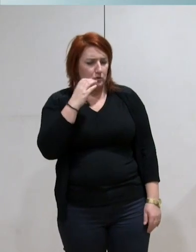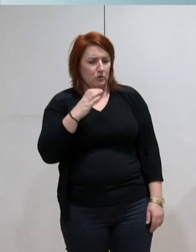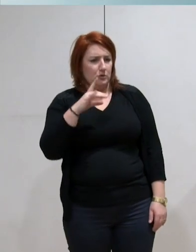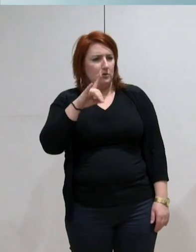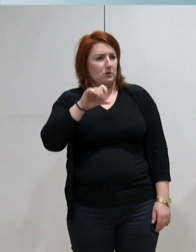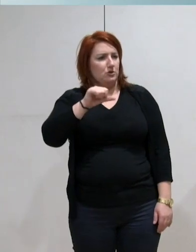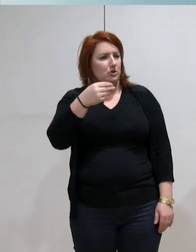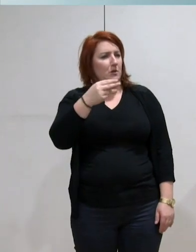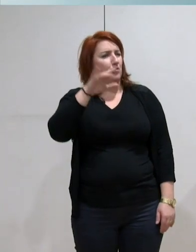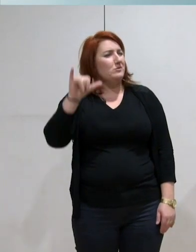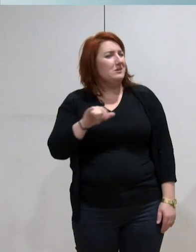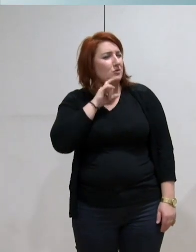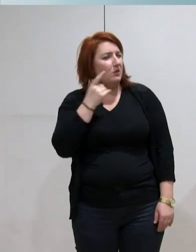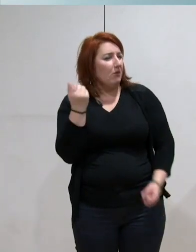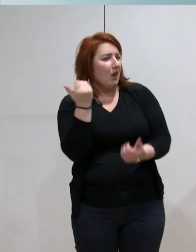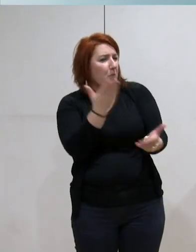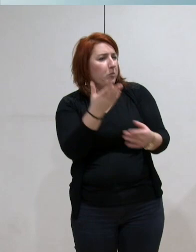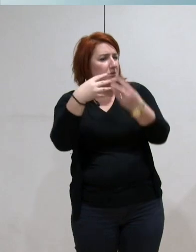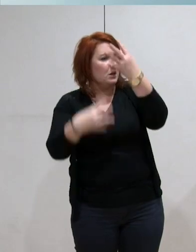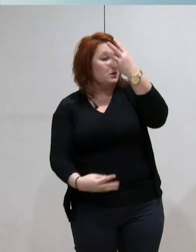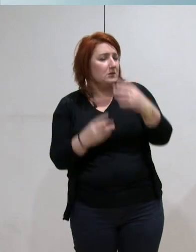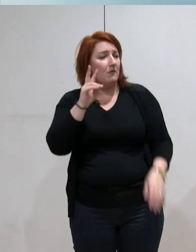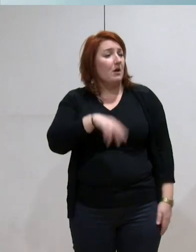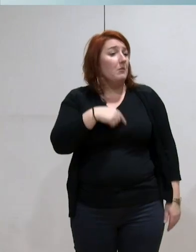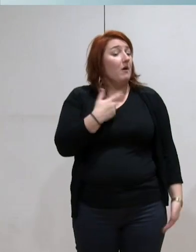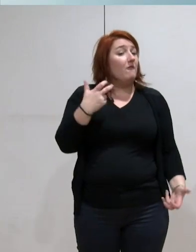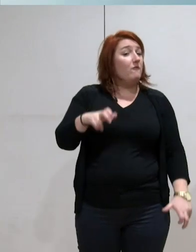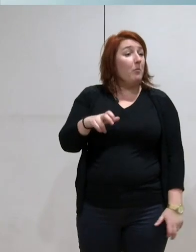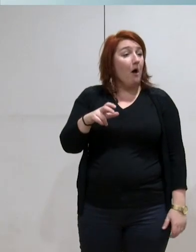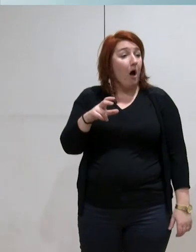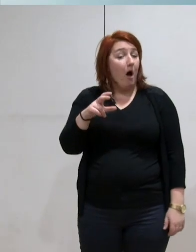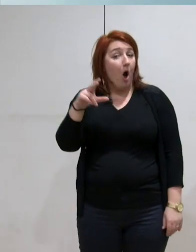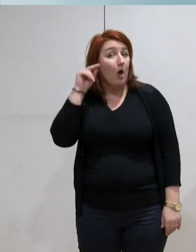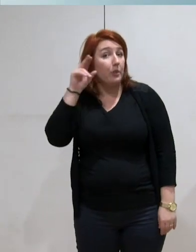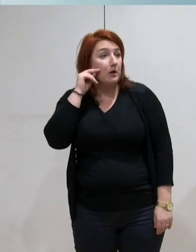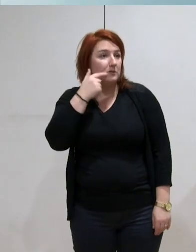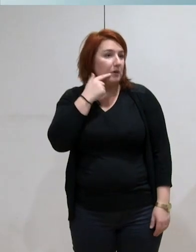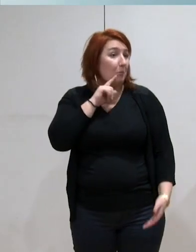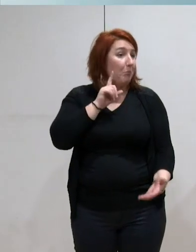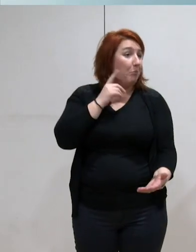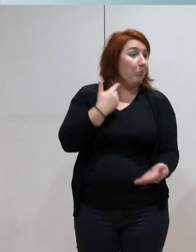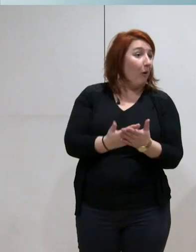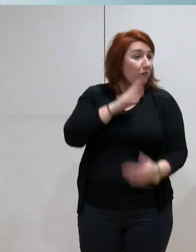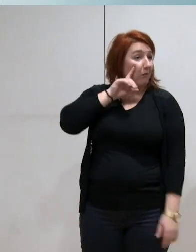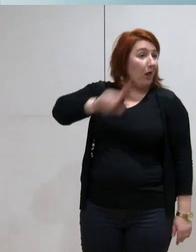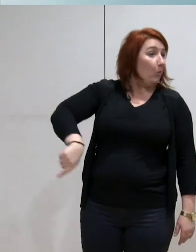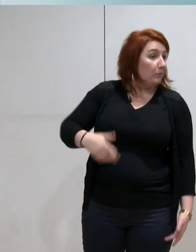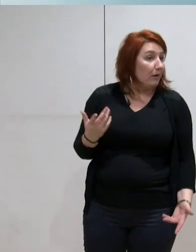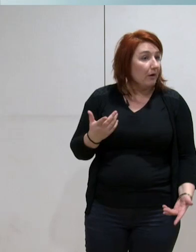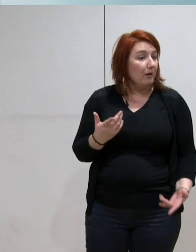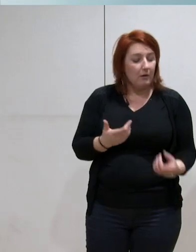à l'heure mais c'est vrai que quand on ne veut pas entendre nécoute pas et parfois on quand on passe son temps à